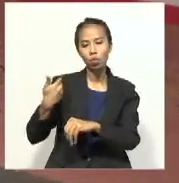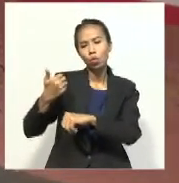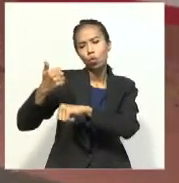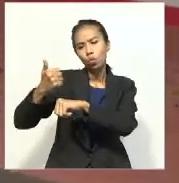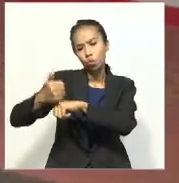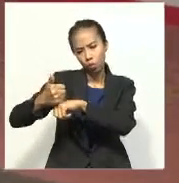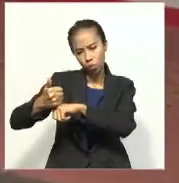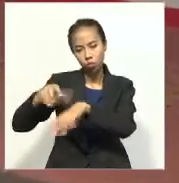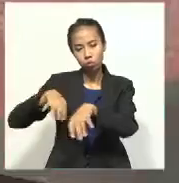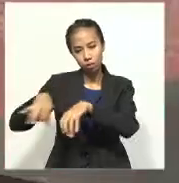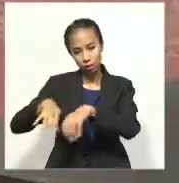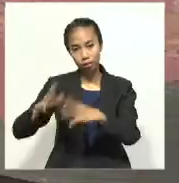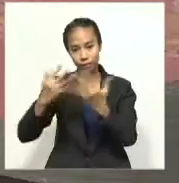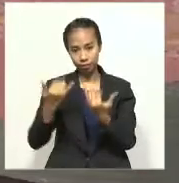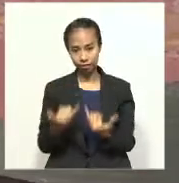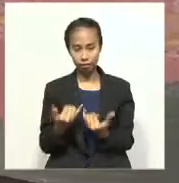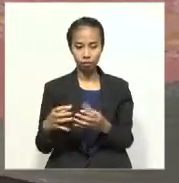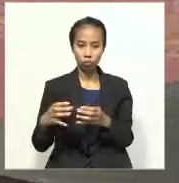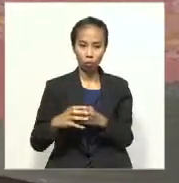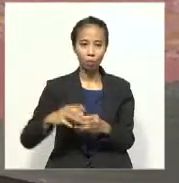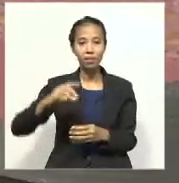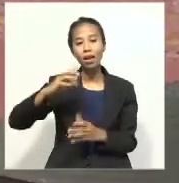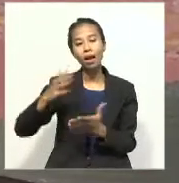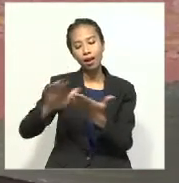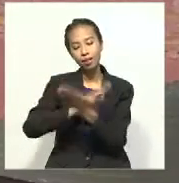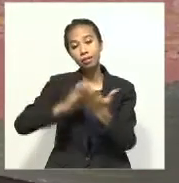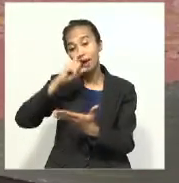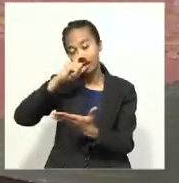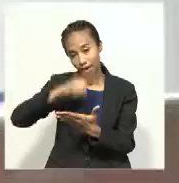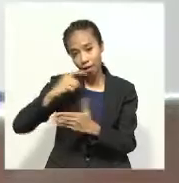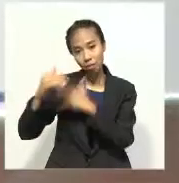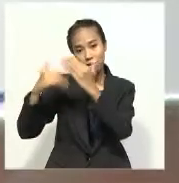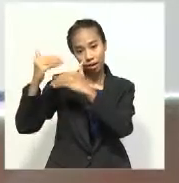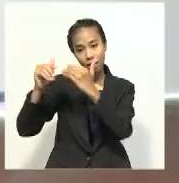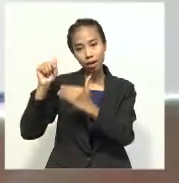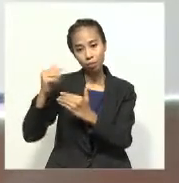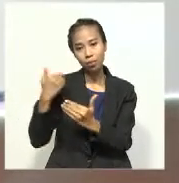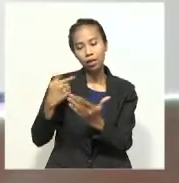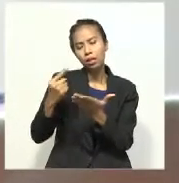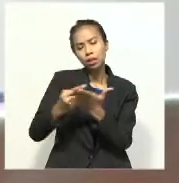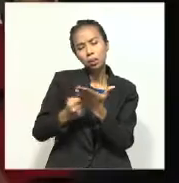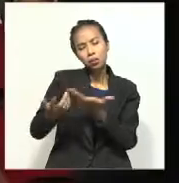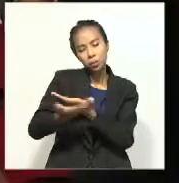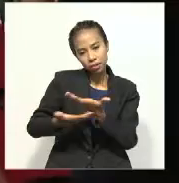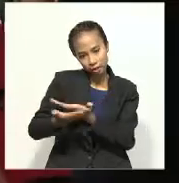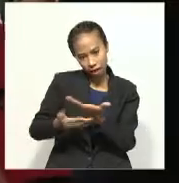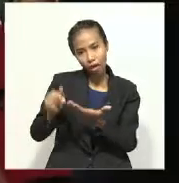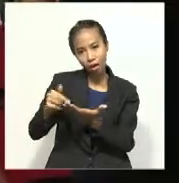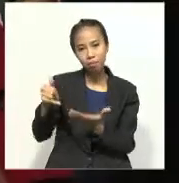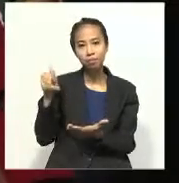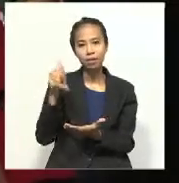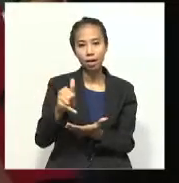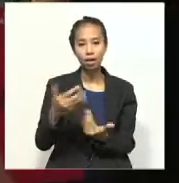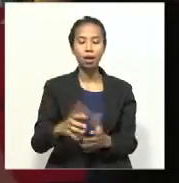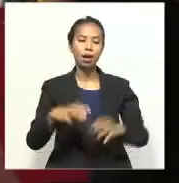พรรคด้านพรรคชาติไทยพัฒนานำทีมโดยนายวราวุฒิศิลปอาชาที่ปรึกษาพรรคและนายนิกรจำนงผู้อำนวยการพรรคพ